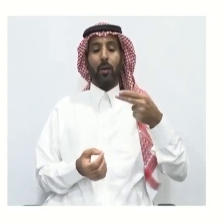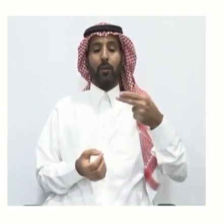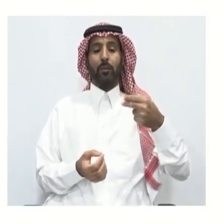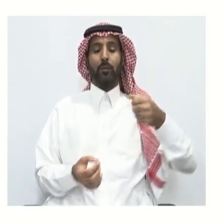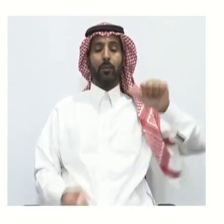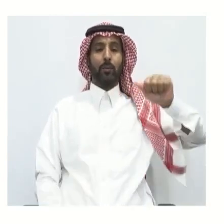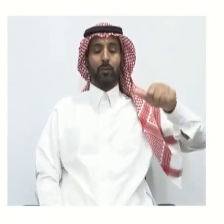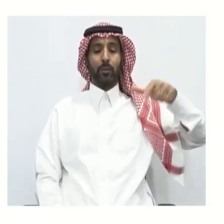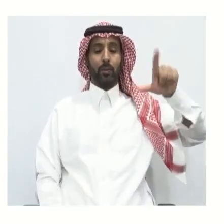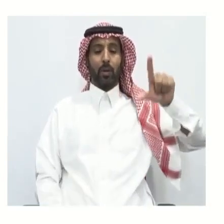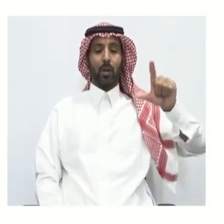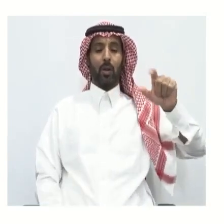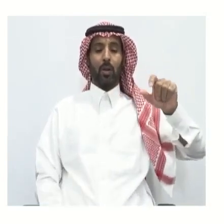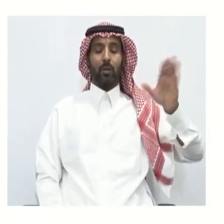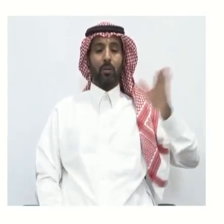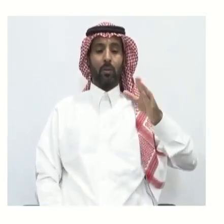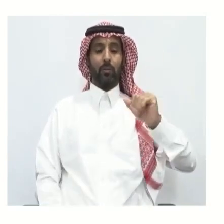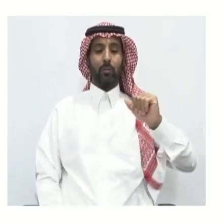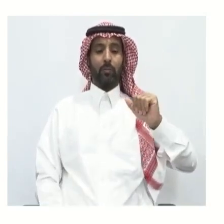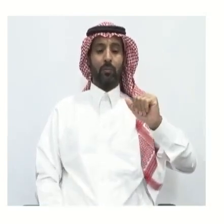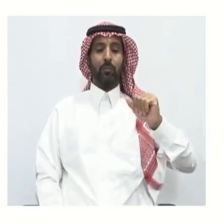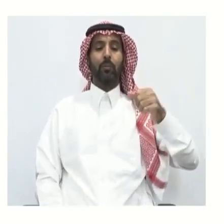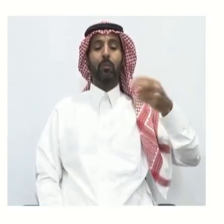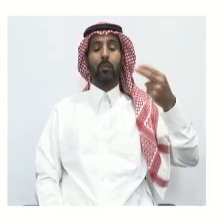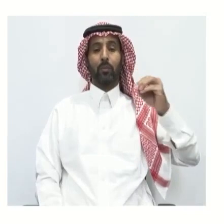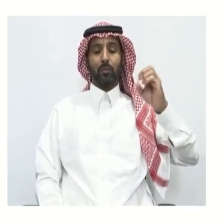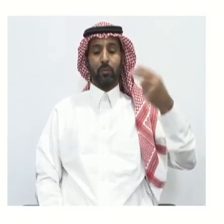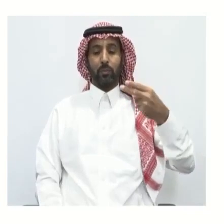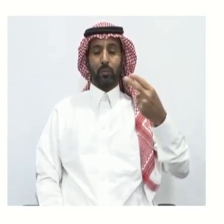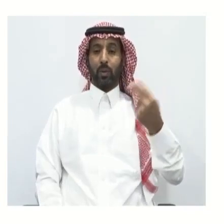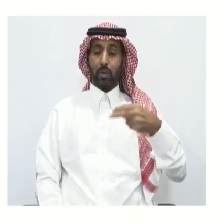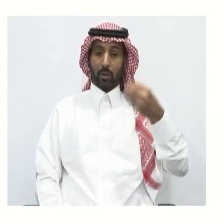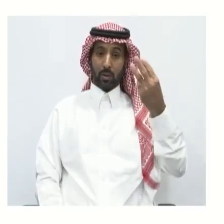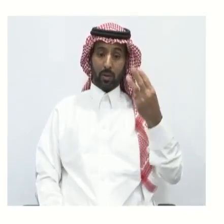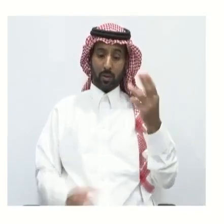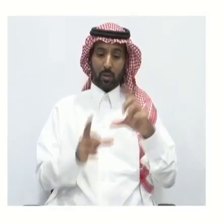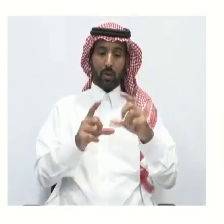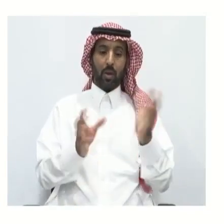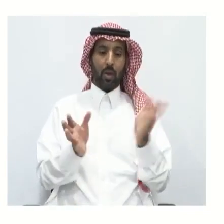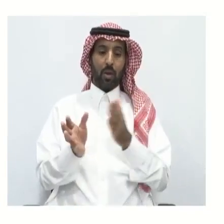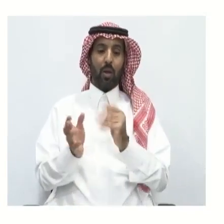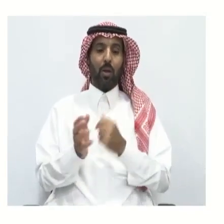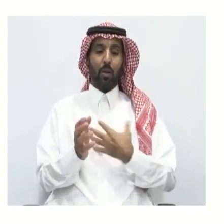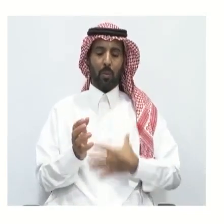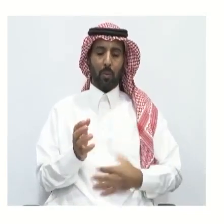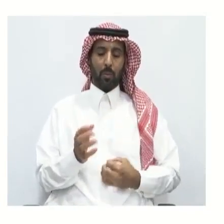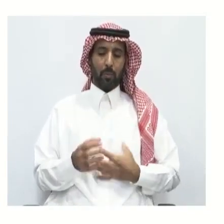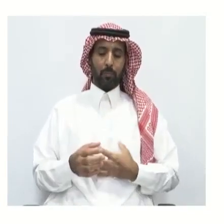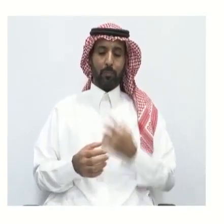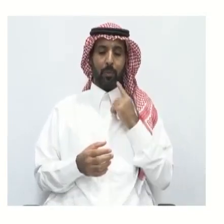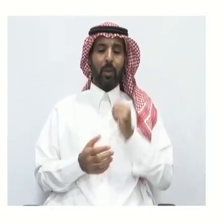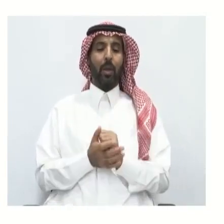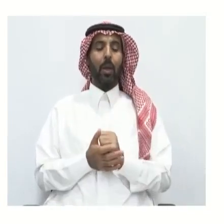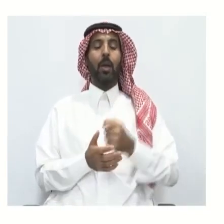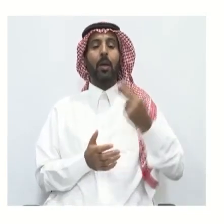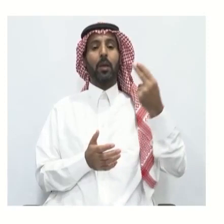ثلاثه يعني معادله حمض المعده hcl ويمكن وصف التفاعل الحادث في المعده بالتفاعل